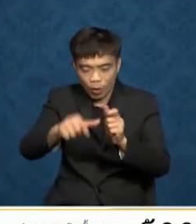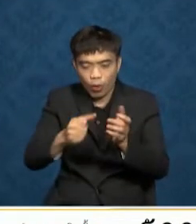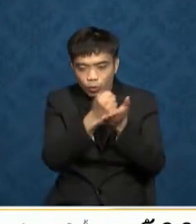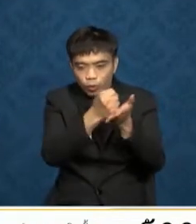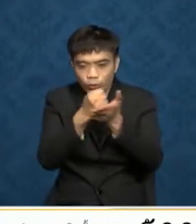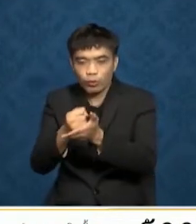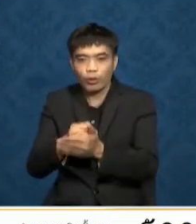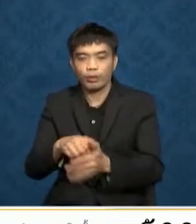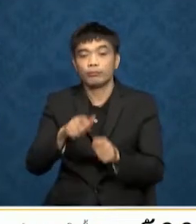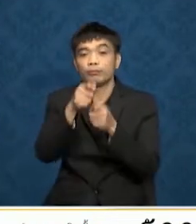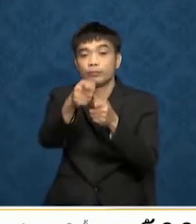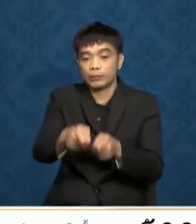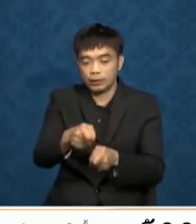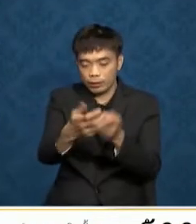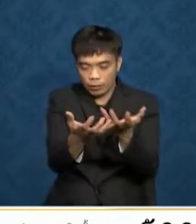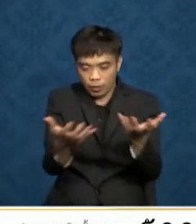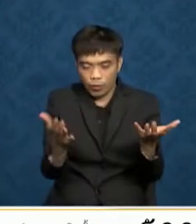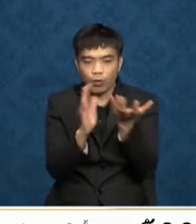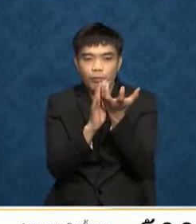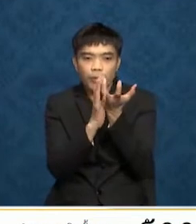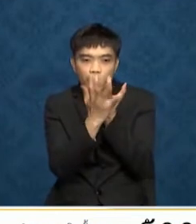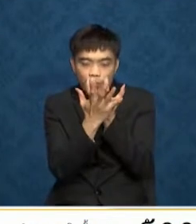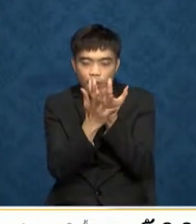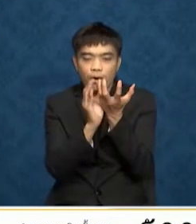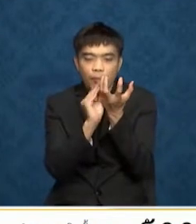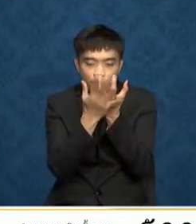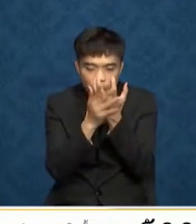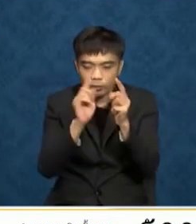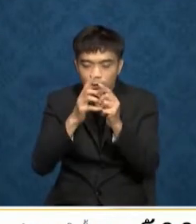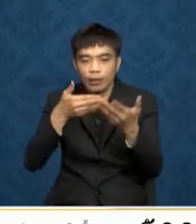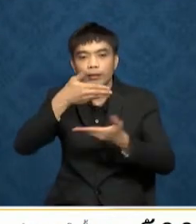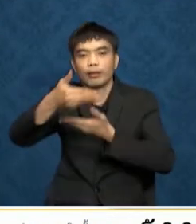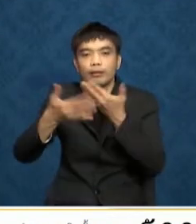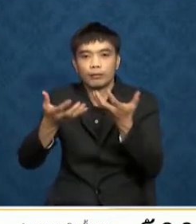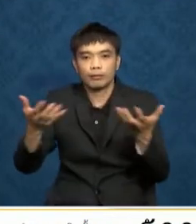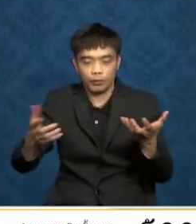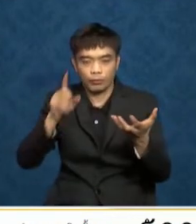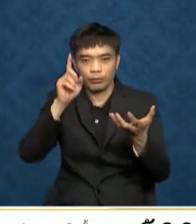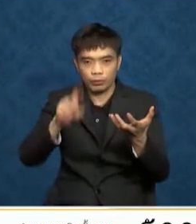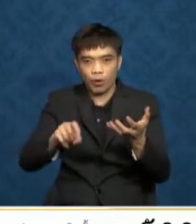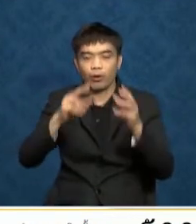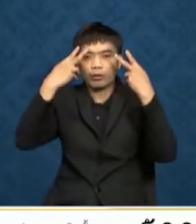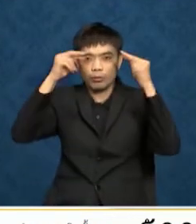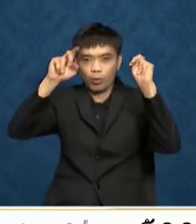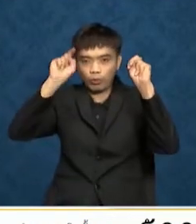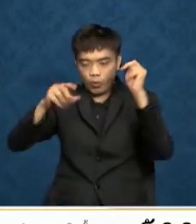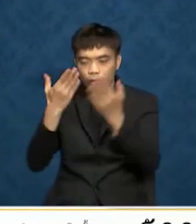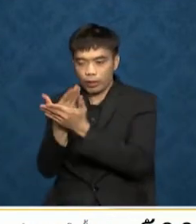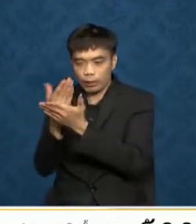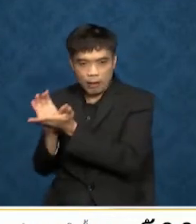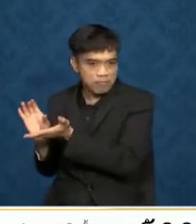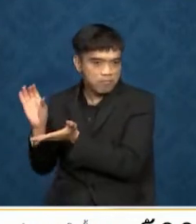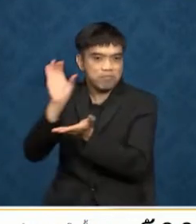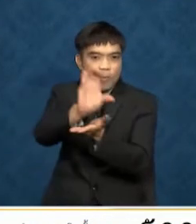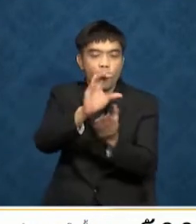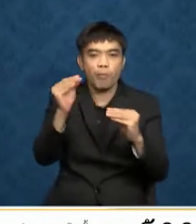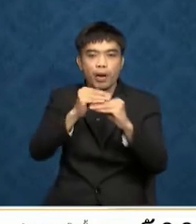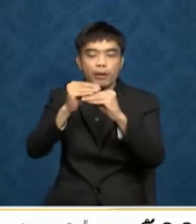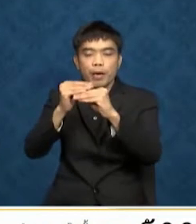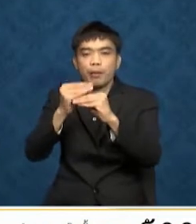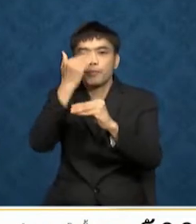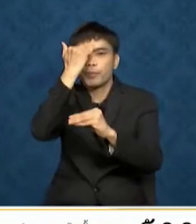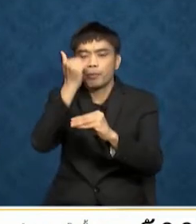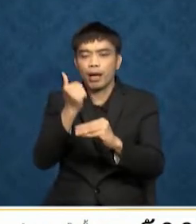ครับนายกมนตรีช่วยให้งบประมาณกับกระทรวงเกษตรและสหกรณ์เพิ่มขึ้นหน่อยครับเพื่อให้